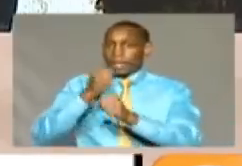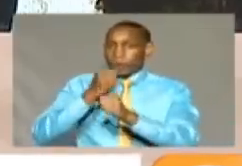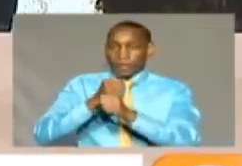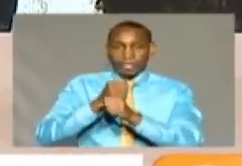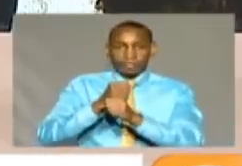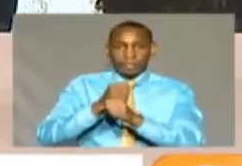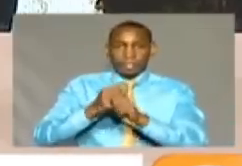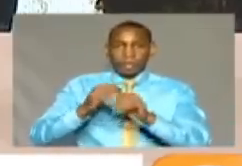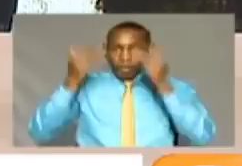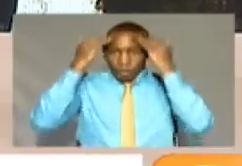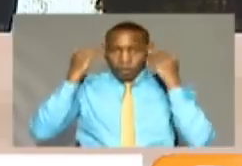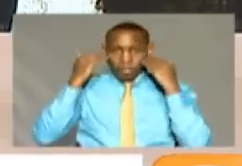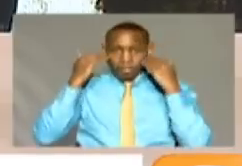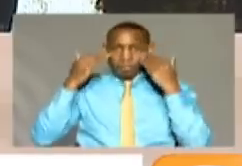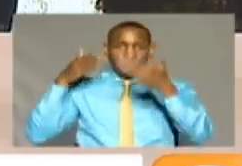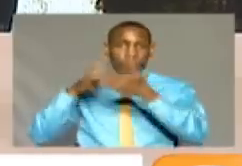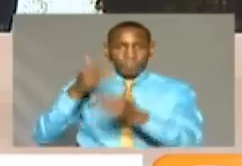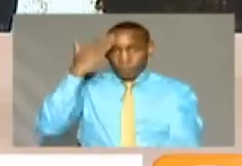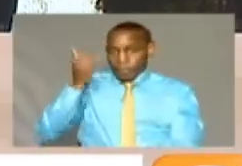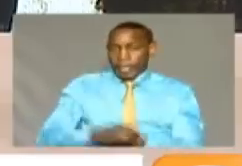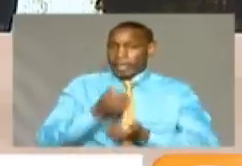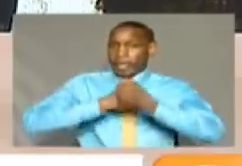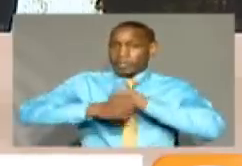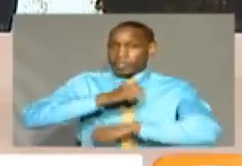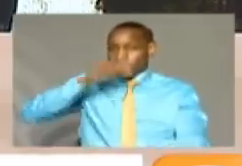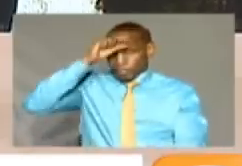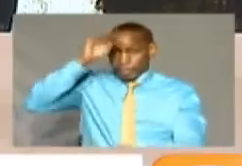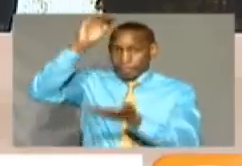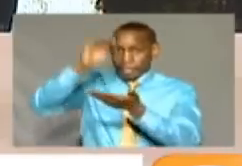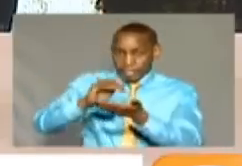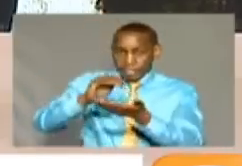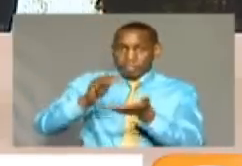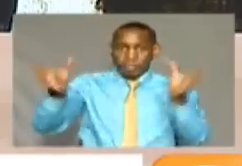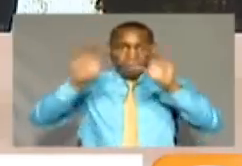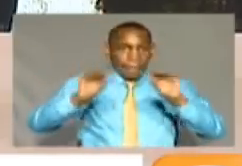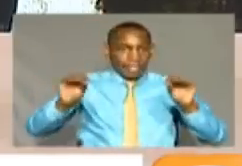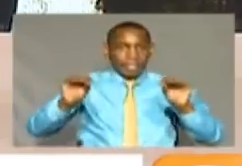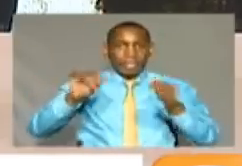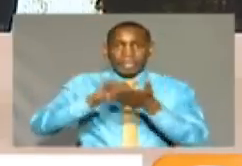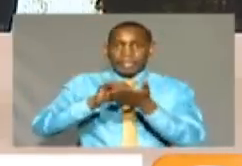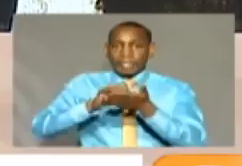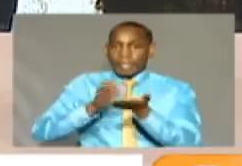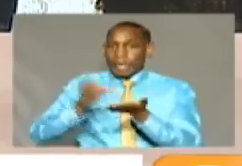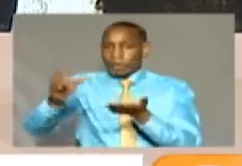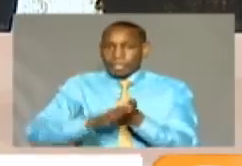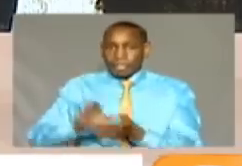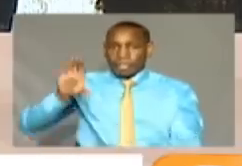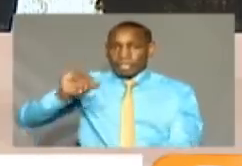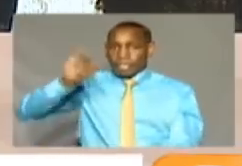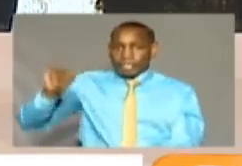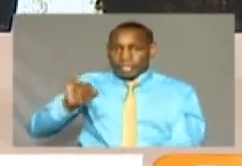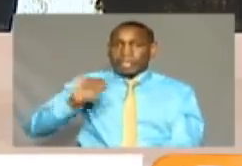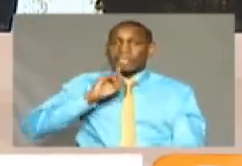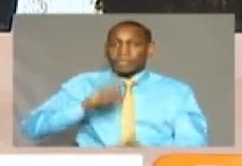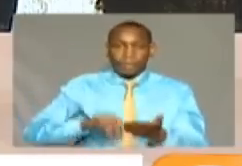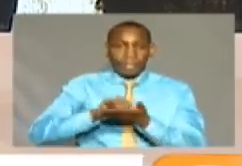shughuli nyingi katika idara ya mahakama zimekwama kutokana na hatua ya serikali kupunguza mgao wa bajeti inayotengewa. Jaji Mkuu David Maraga